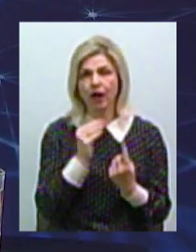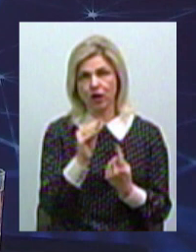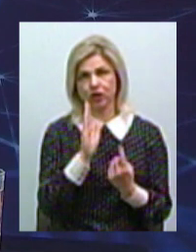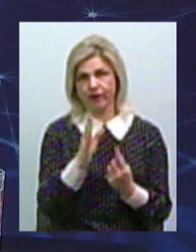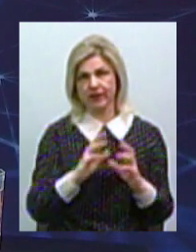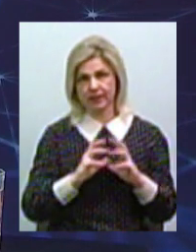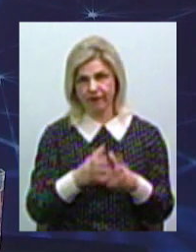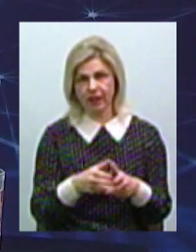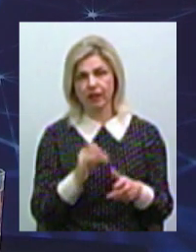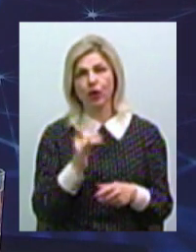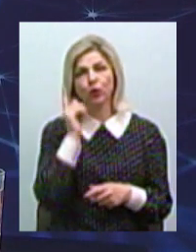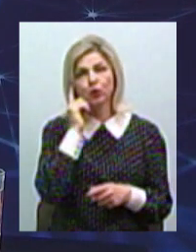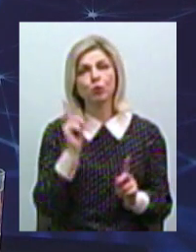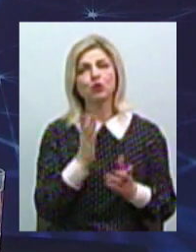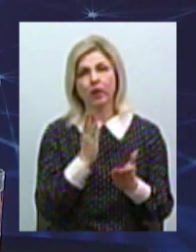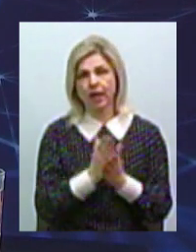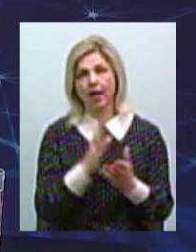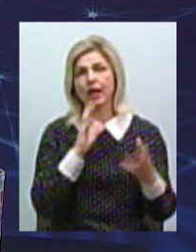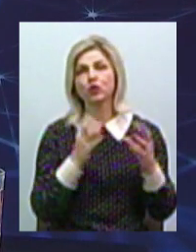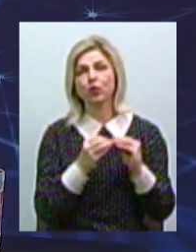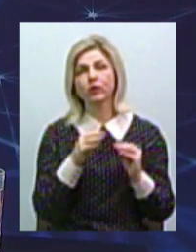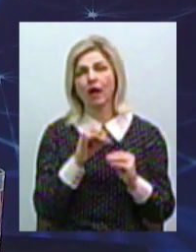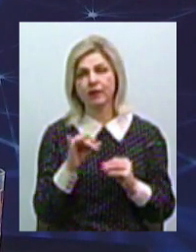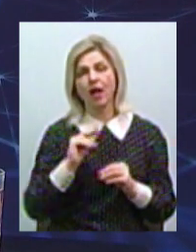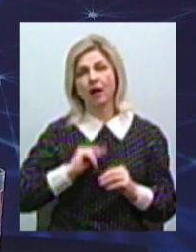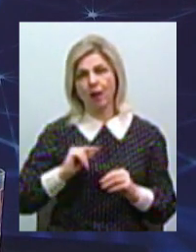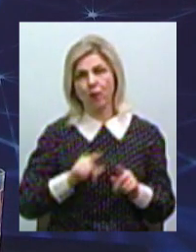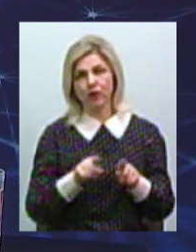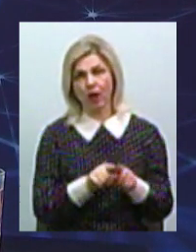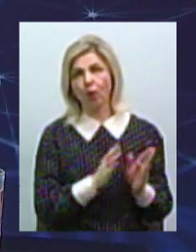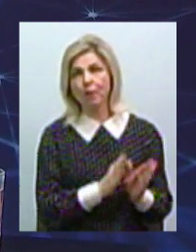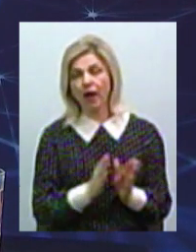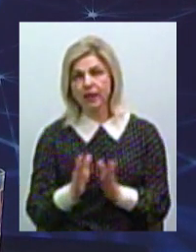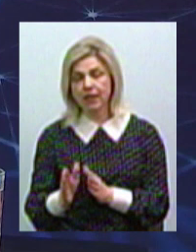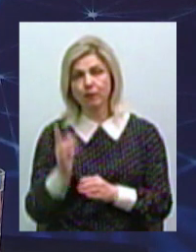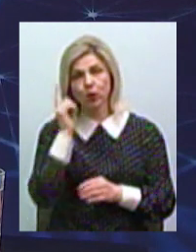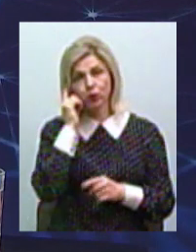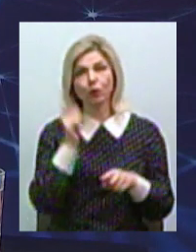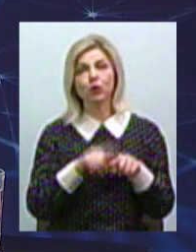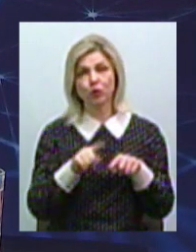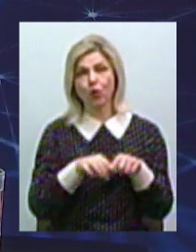що дійсно є результати функціонування таких механізмів. Я думаю, що в найближчим